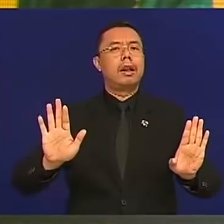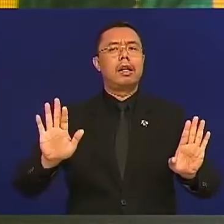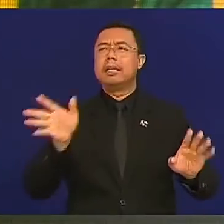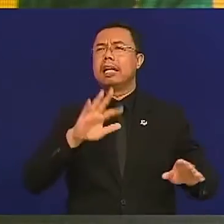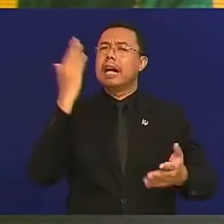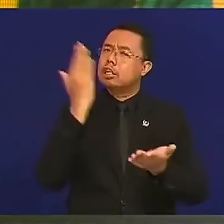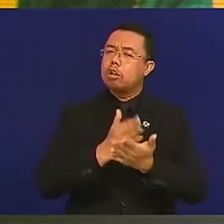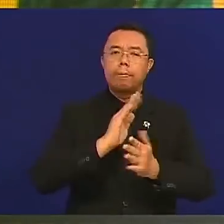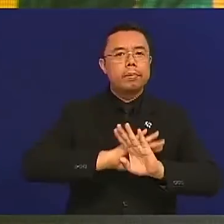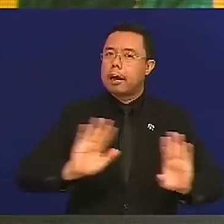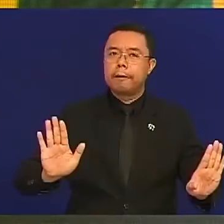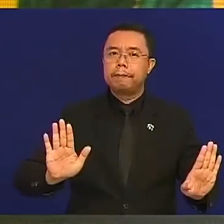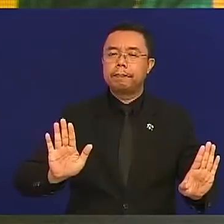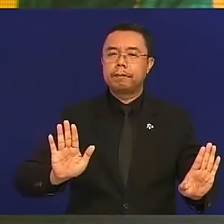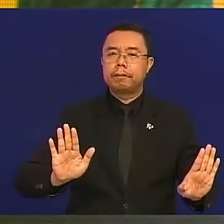Jangan berhenti.